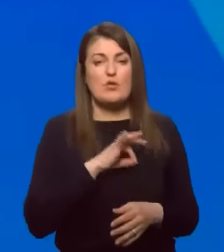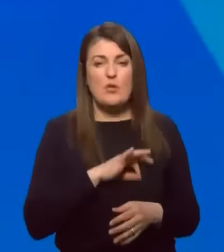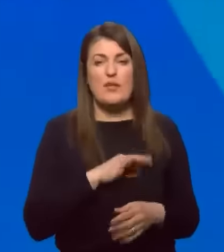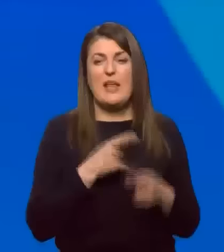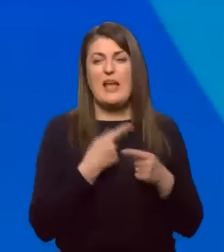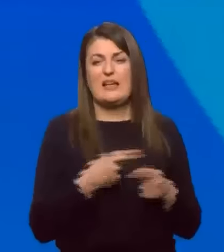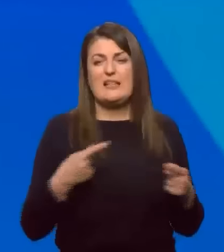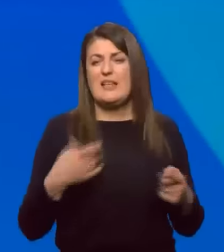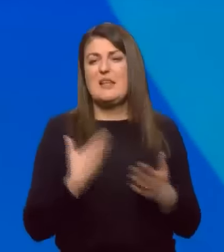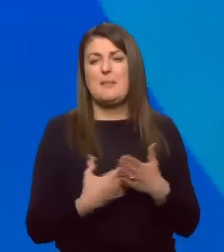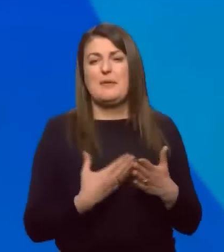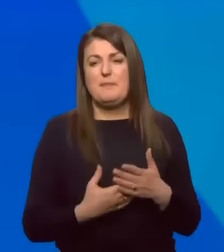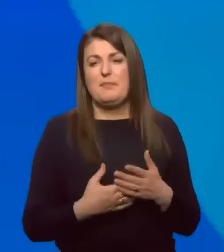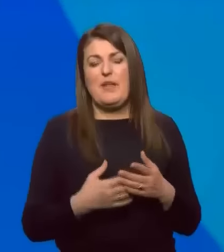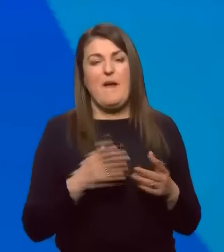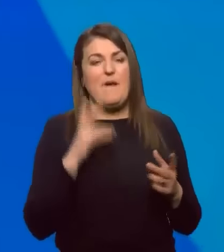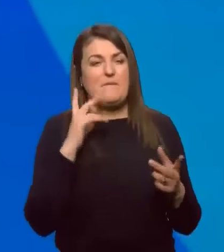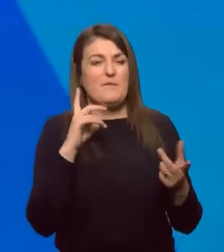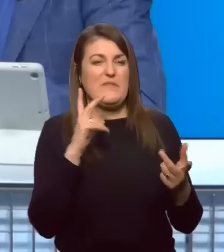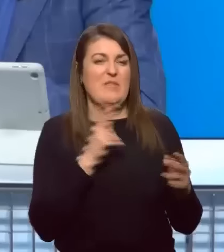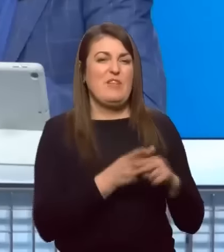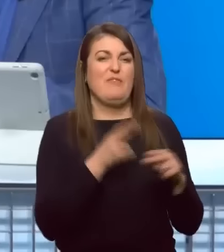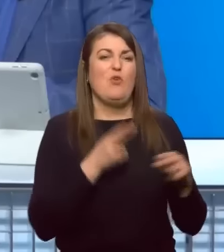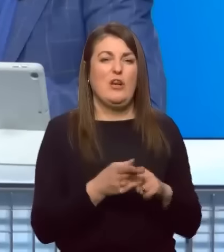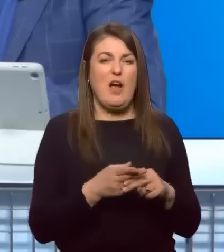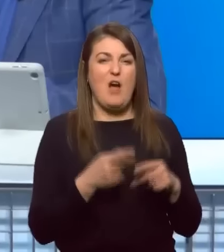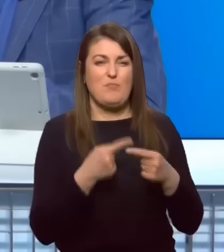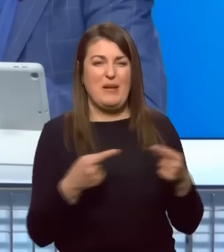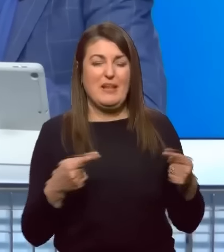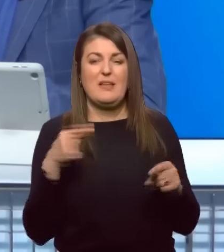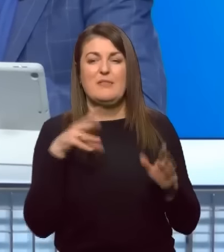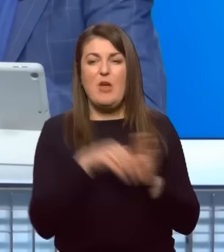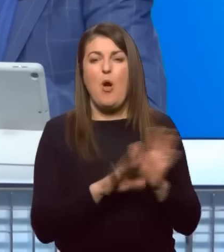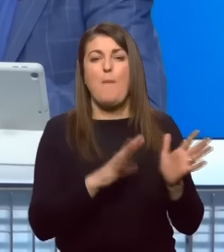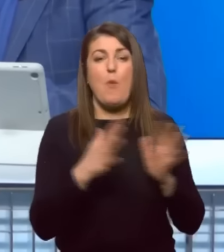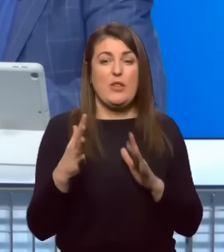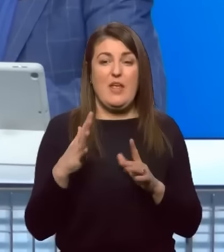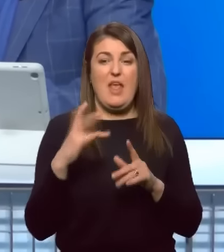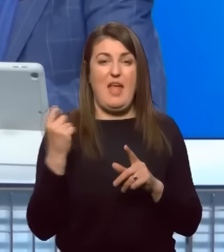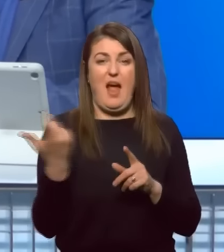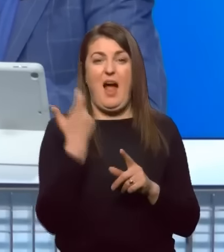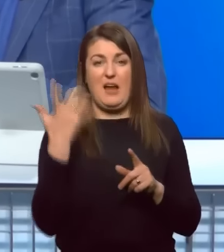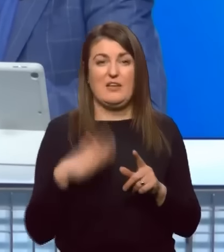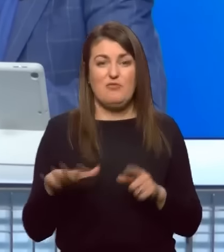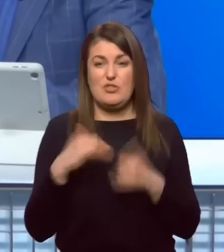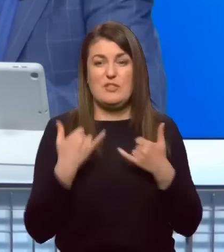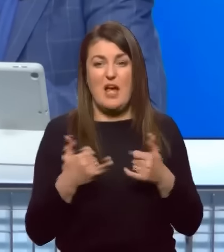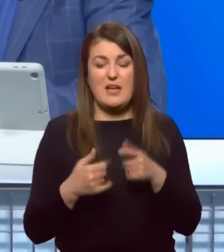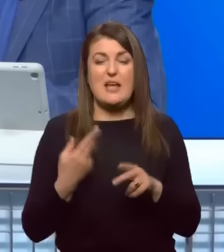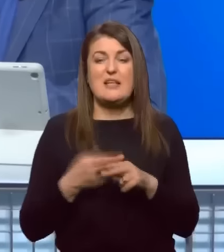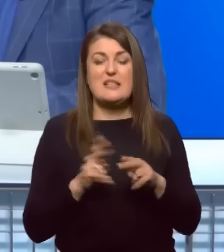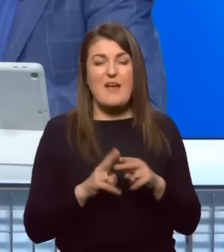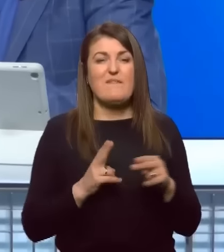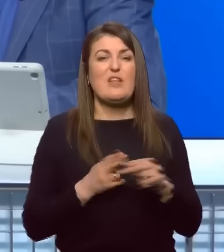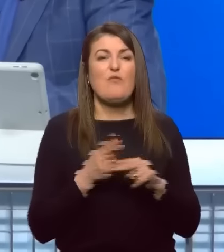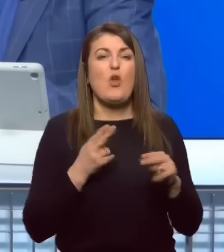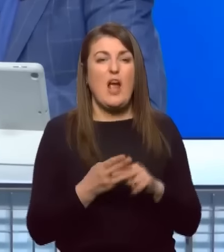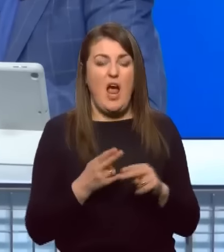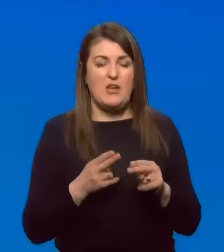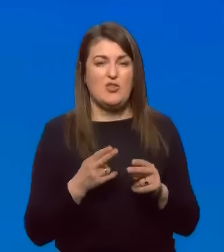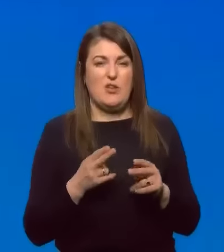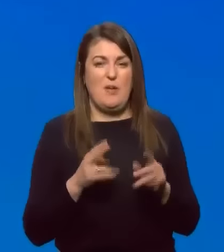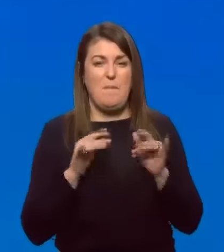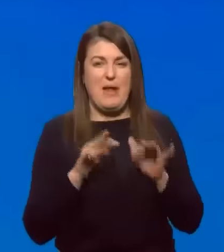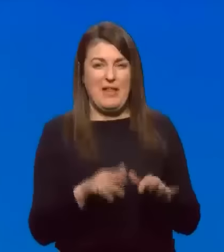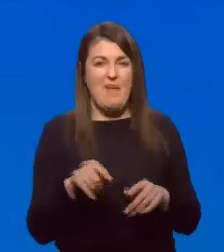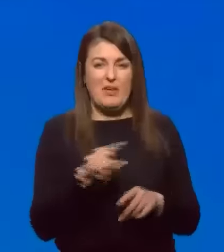використовувати різні, наприклад, відволікаючі маневри. Ті ж самі події на Харківщині зараз – це відволікаючий маневр для